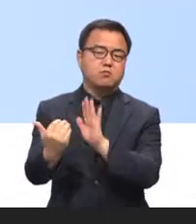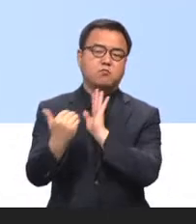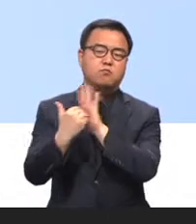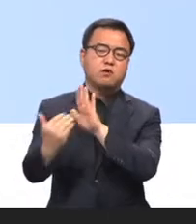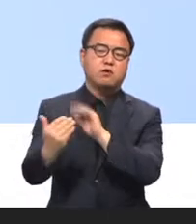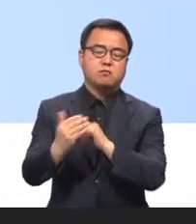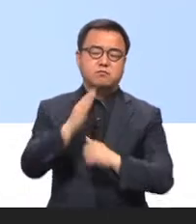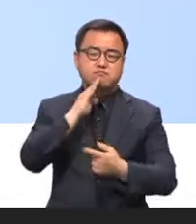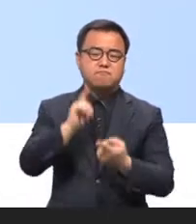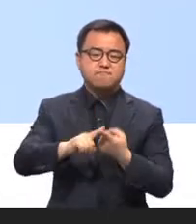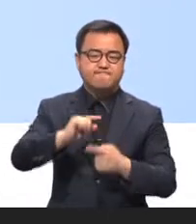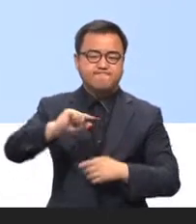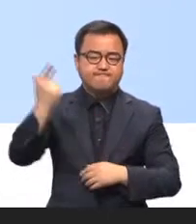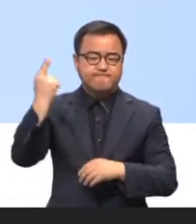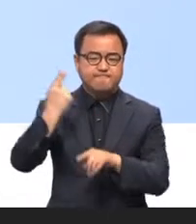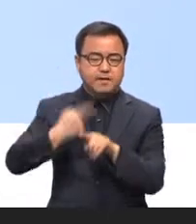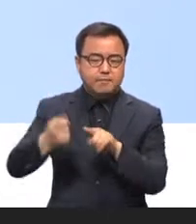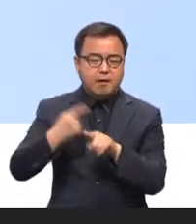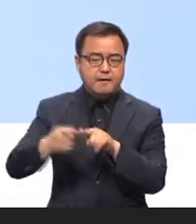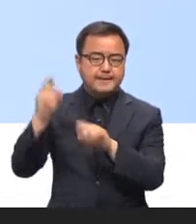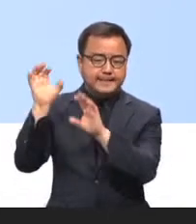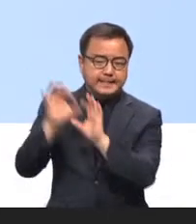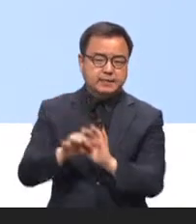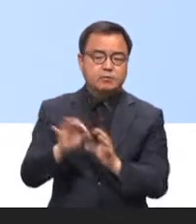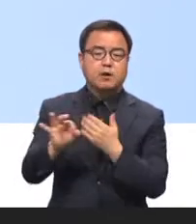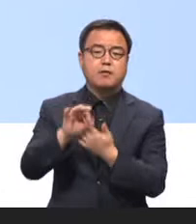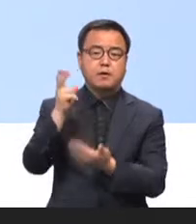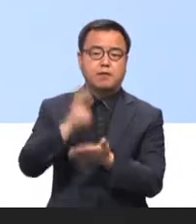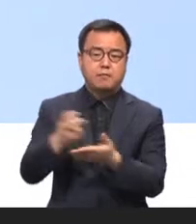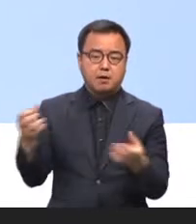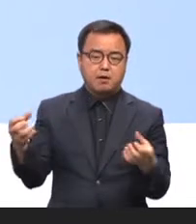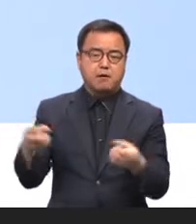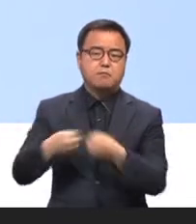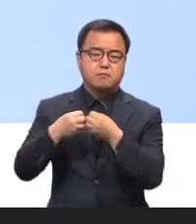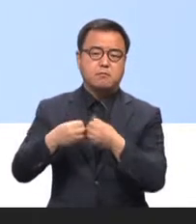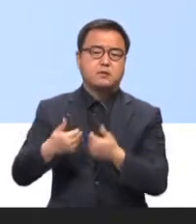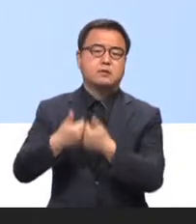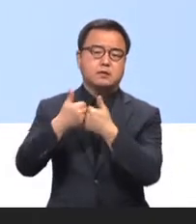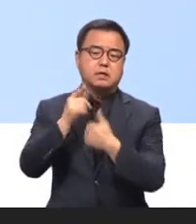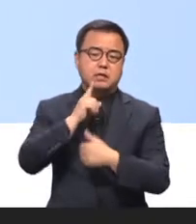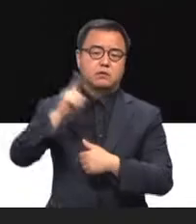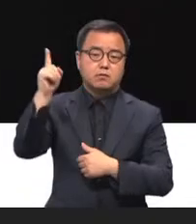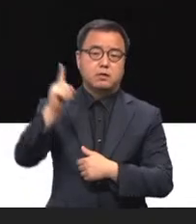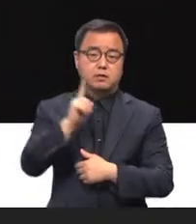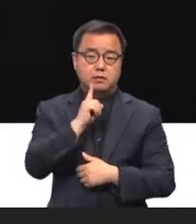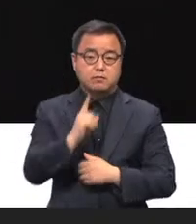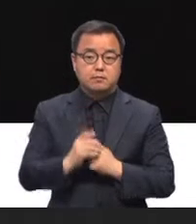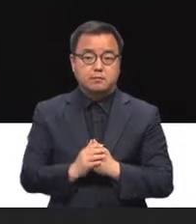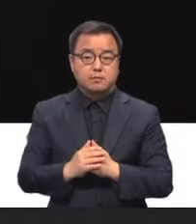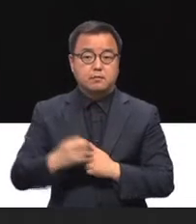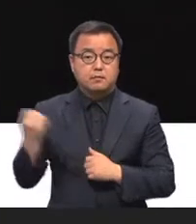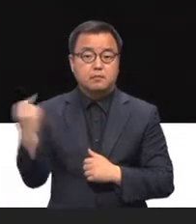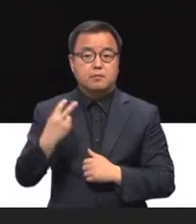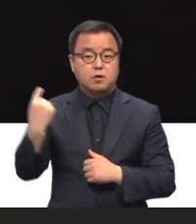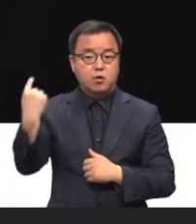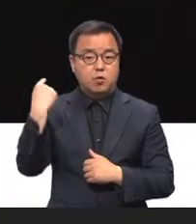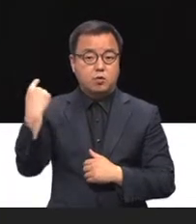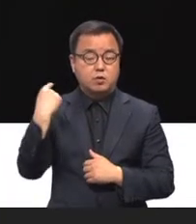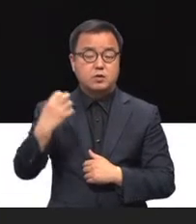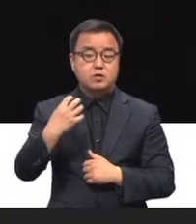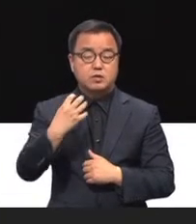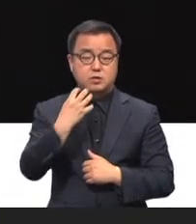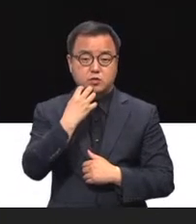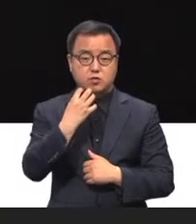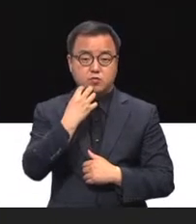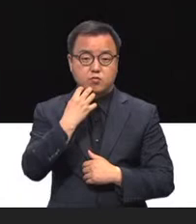불합리한 평가를 계속 할 때에는 법적 대응에 나서겠다고 밝혔습니다 또 어제는 서울 아 전